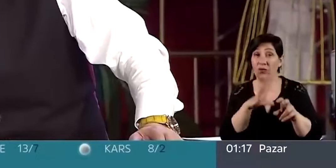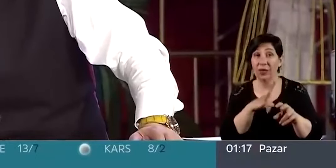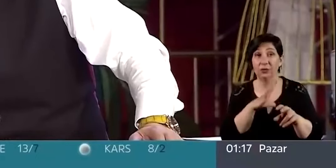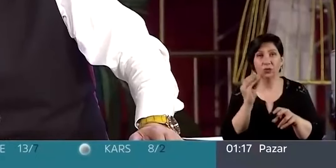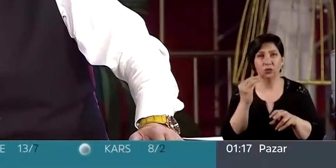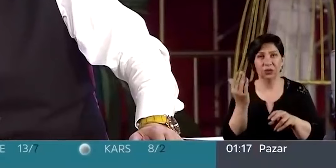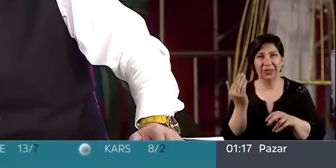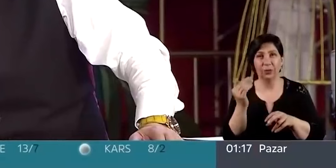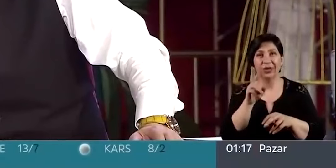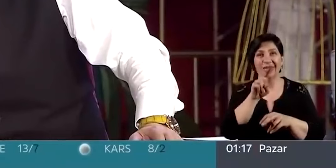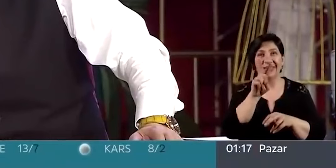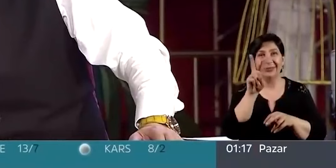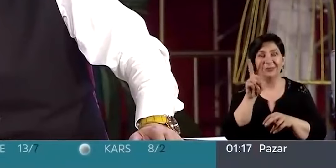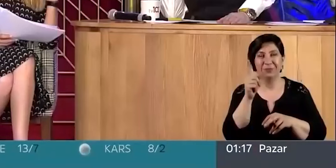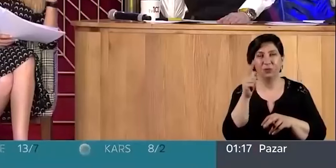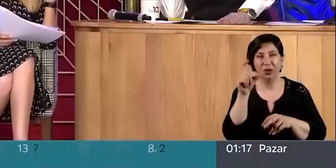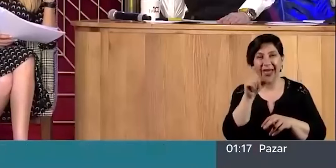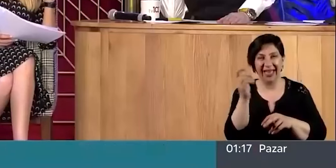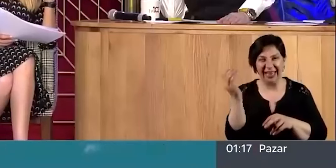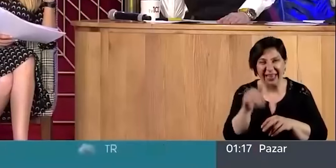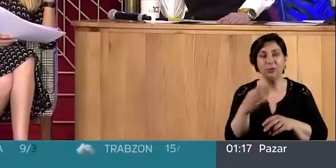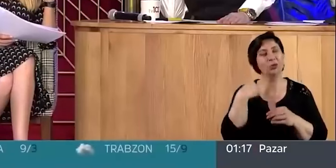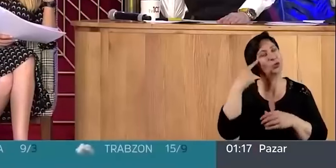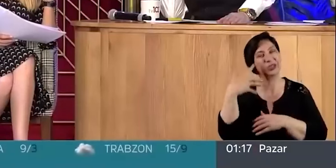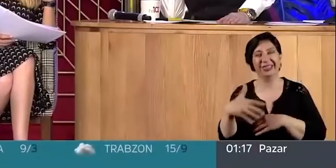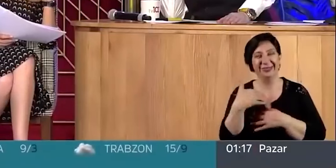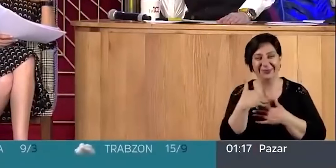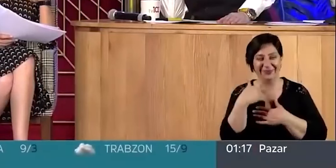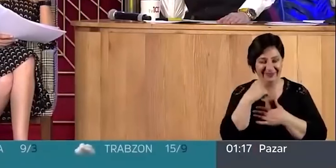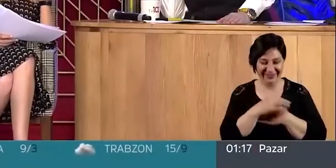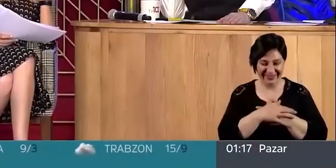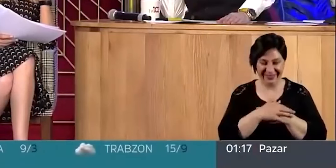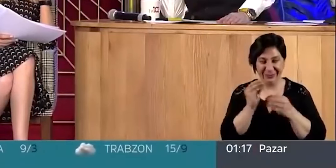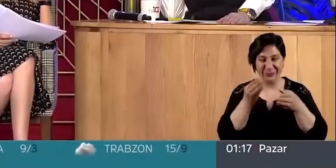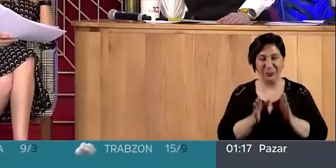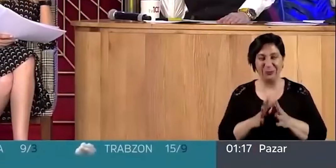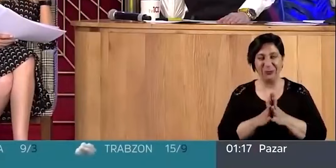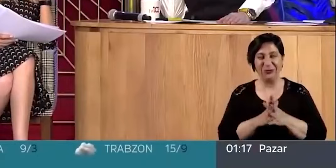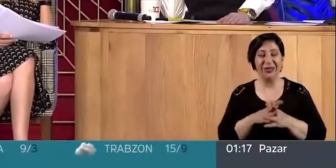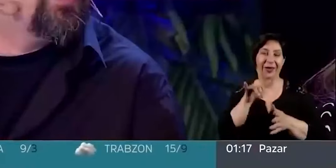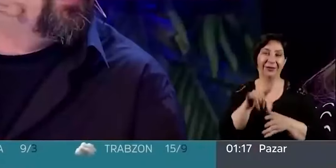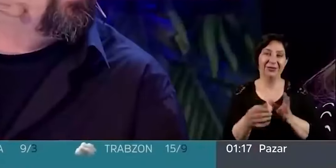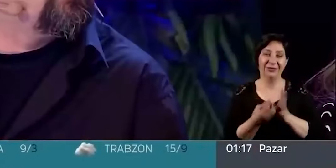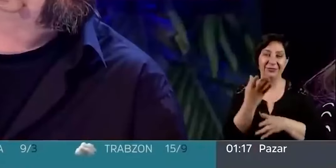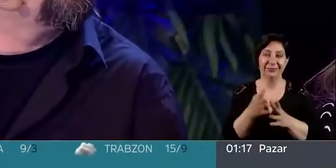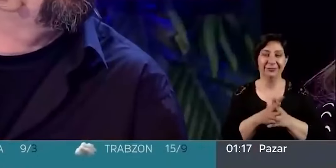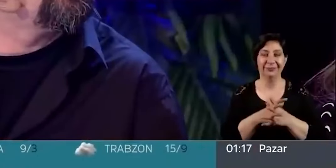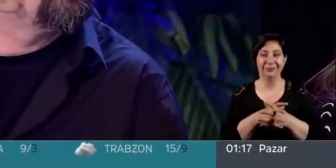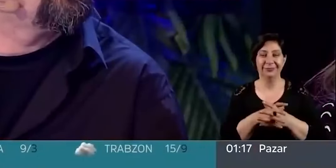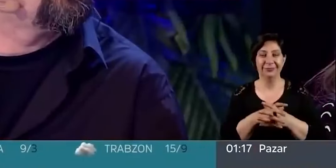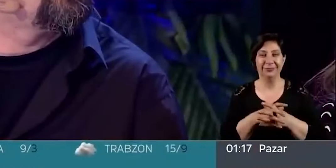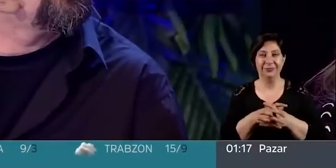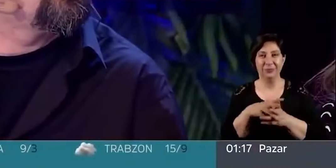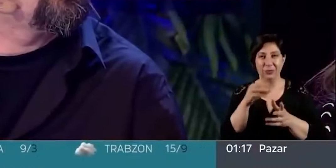Çocuk geliyor mu? Ve 28 Temmuz... 1,5 aya gelirse çok şaşırırım gerçekten. Doğmuş çocuk. Haklı çıktı yani. Lan